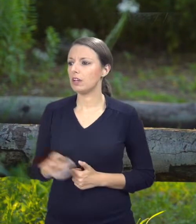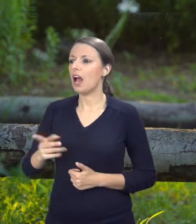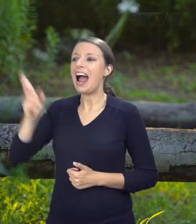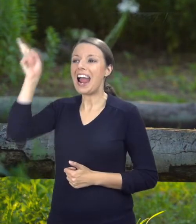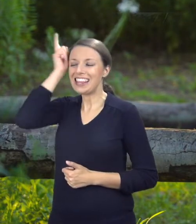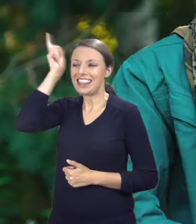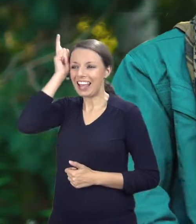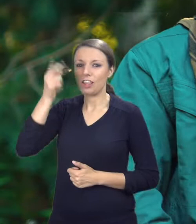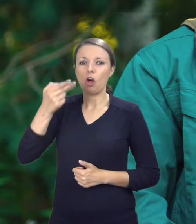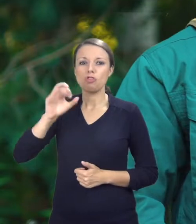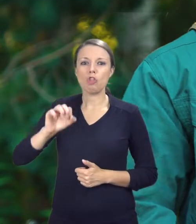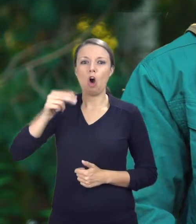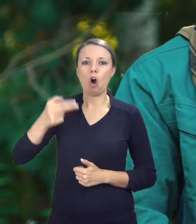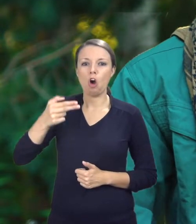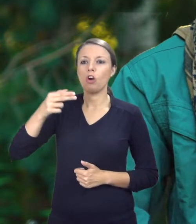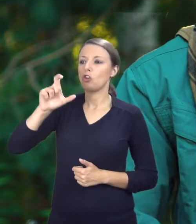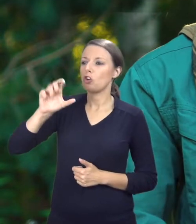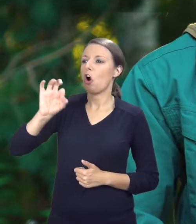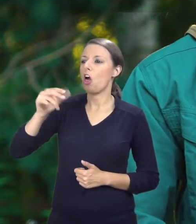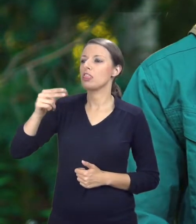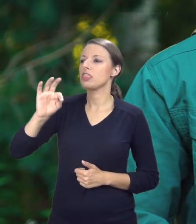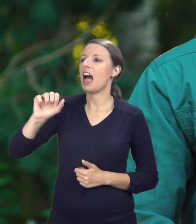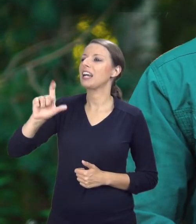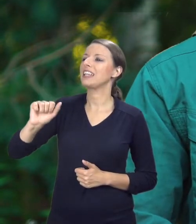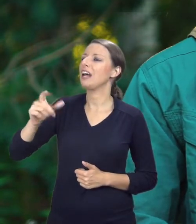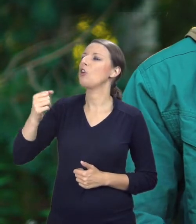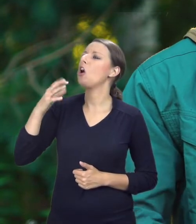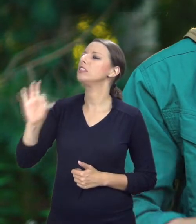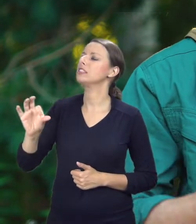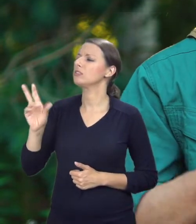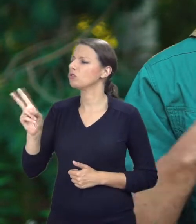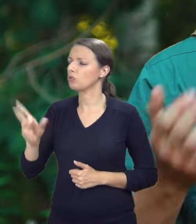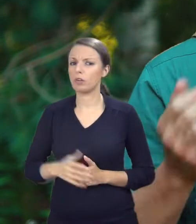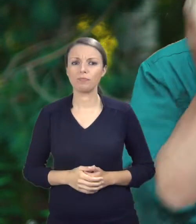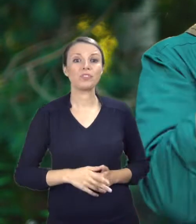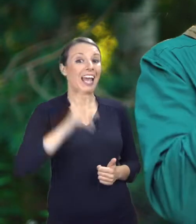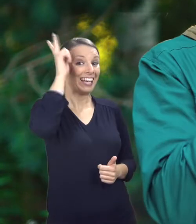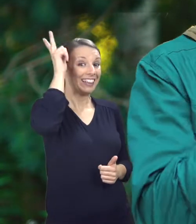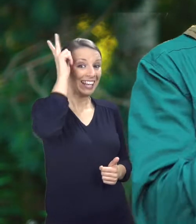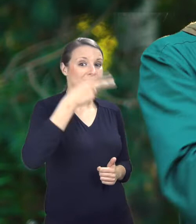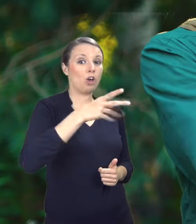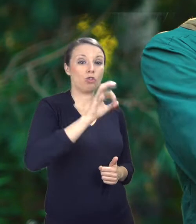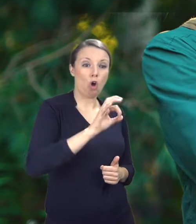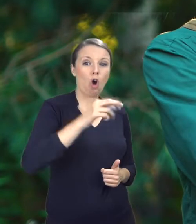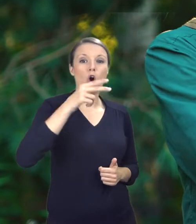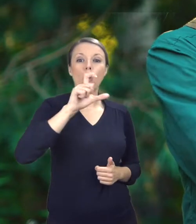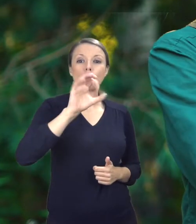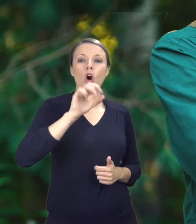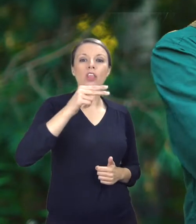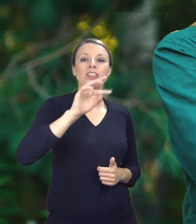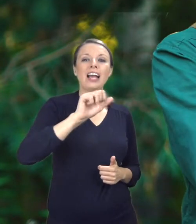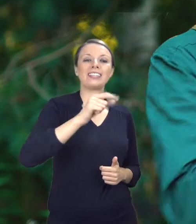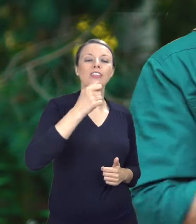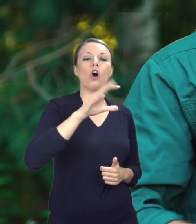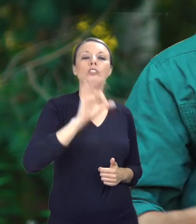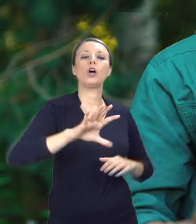Indianin no contactados? No contactados to są tacy Indianie, z którymi teoretycznie nie ma żadnego kontaktu. To znaczy, że żadna